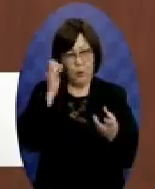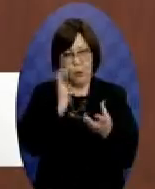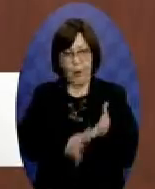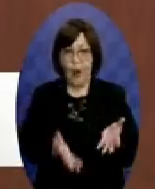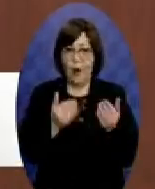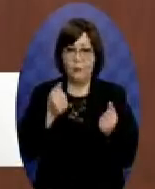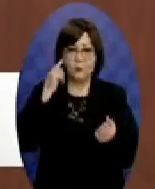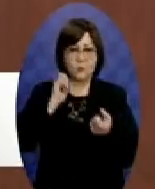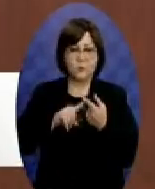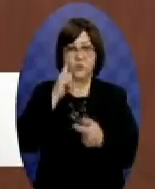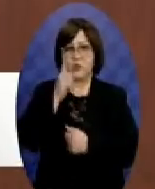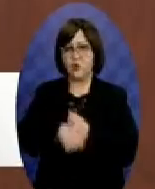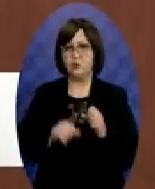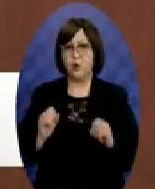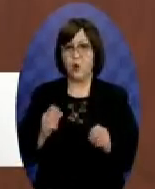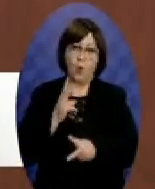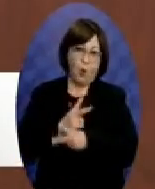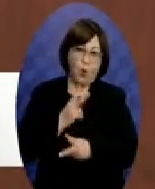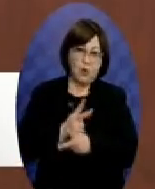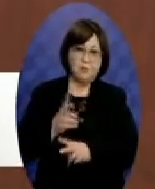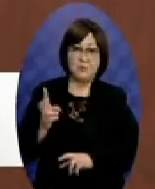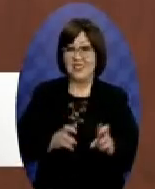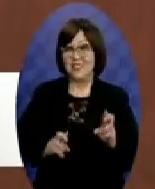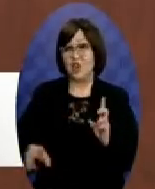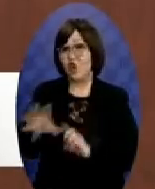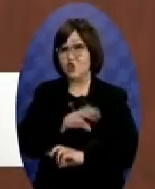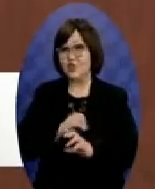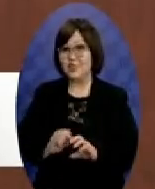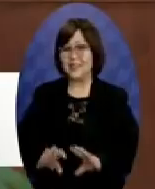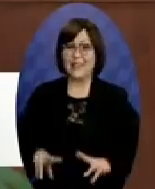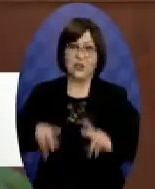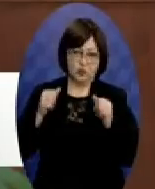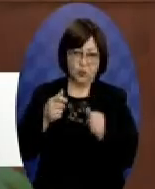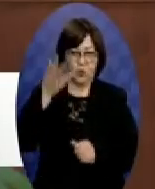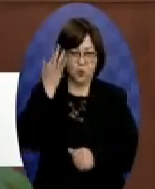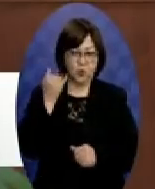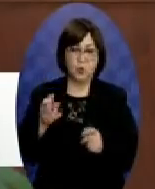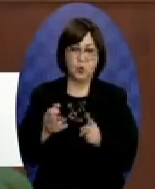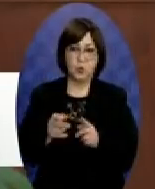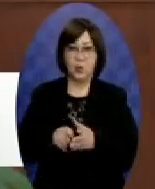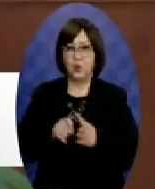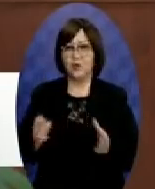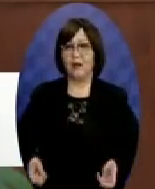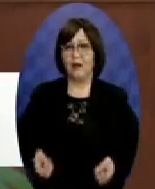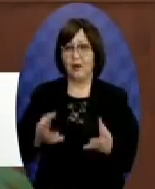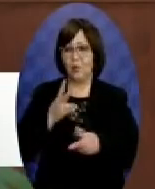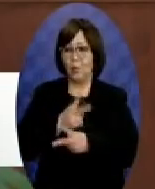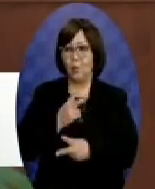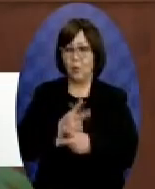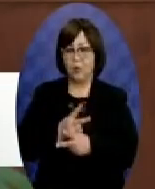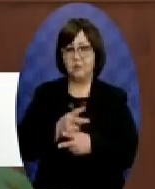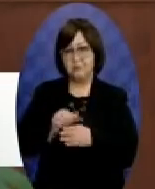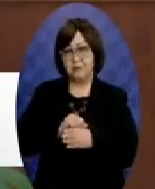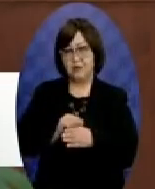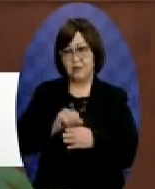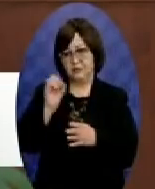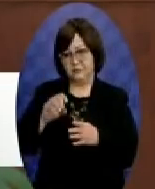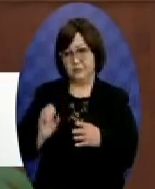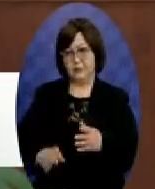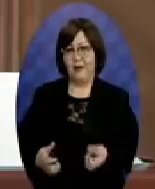энэ хүрээнд хууль эрхцүү бизнесийн орчныг сайжруулах чиглэлээр ойрын болон дунд хугацаанд гаргах эрхцүүн актуудыг гаргахаар төлөвлөсөн